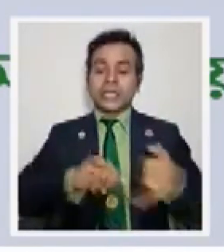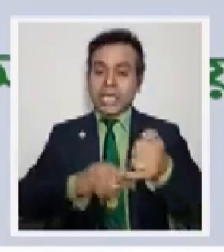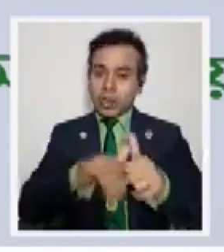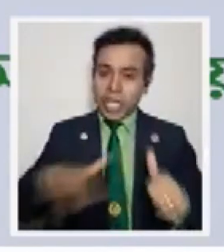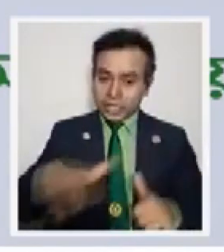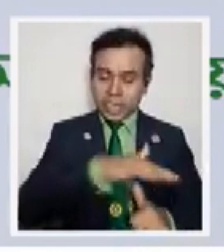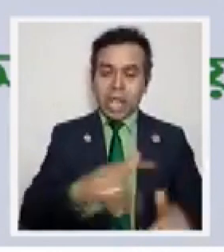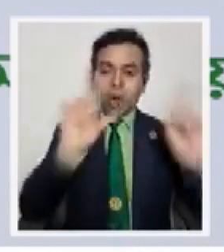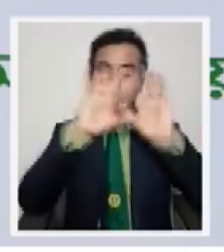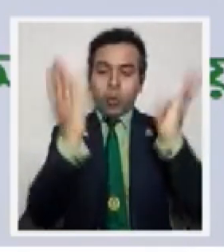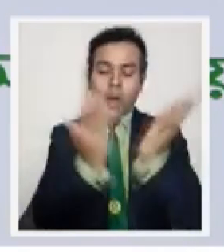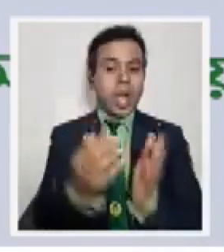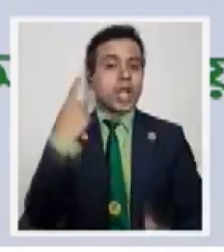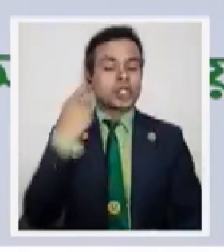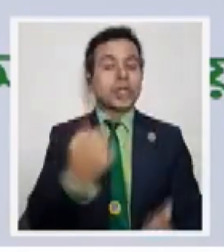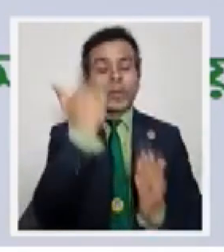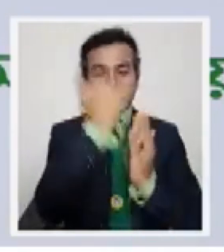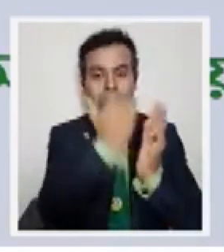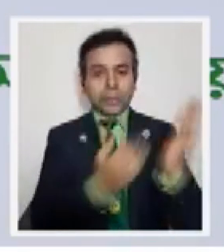3,87,155 জন।